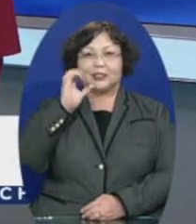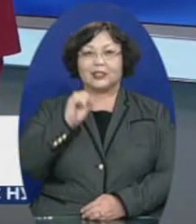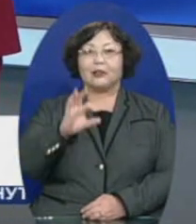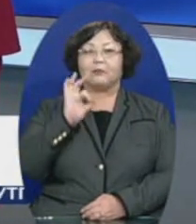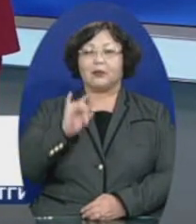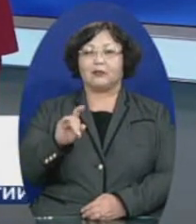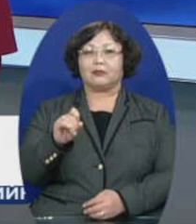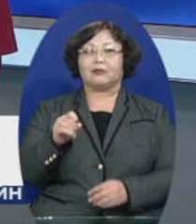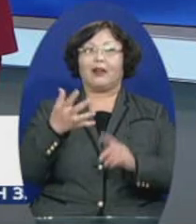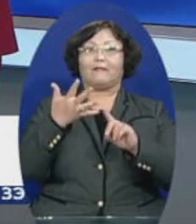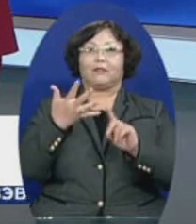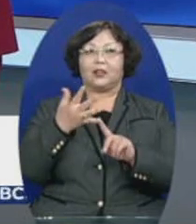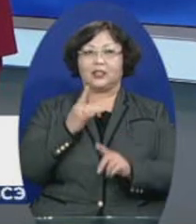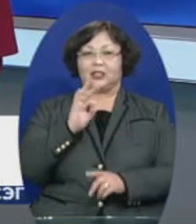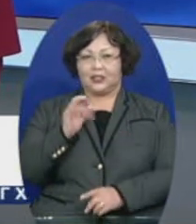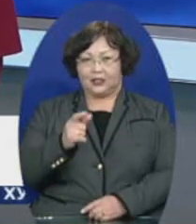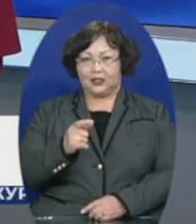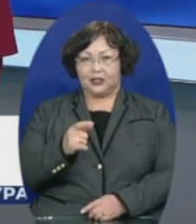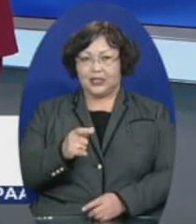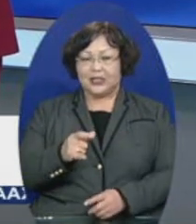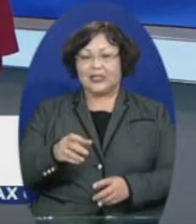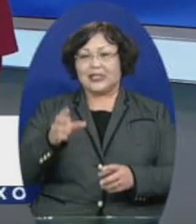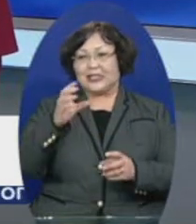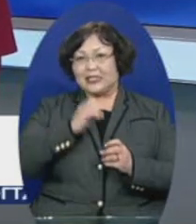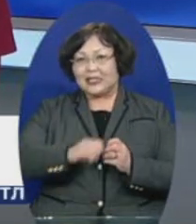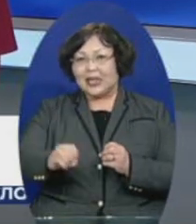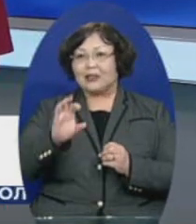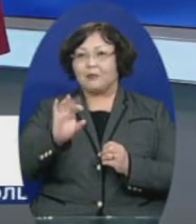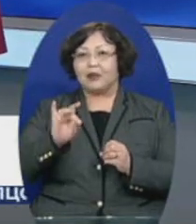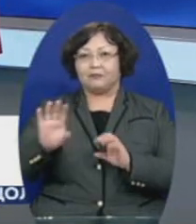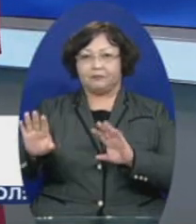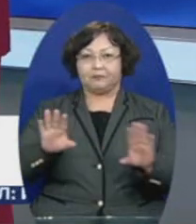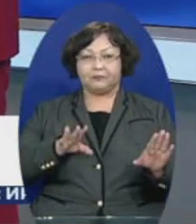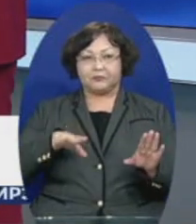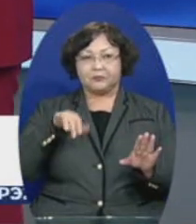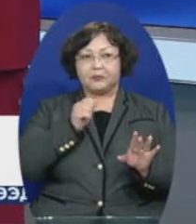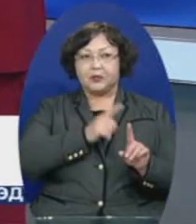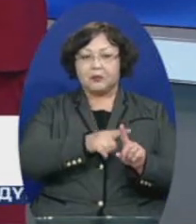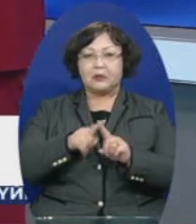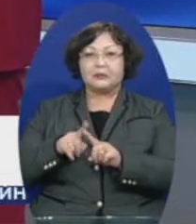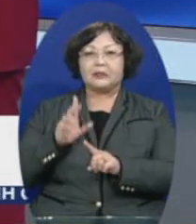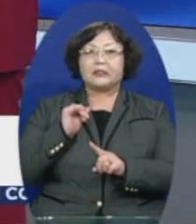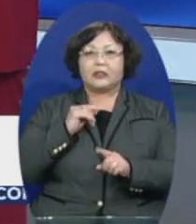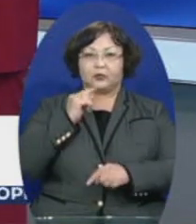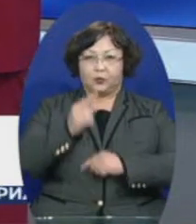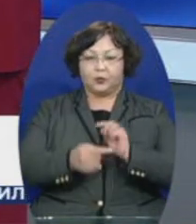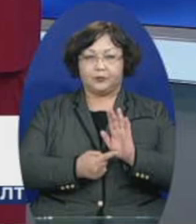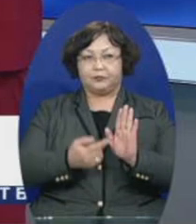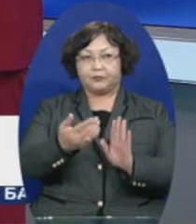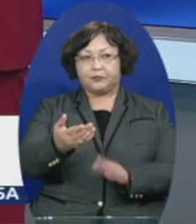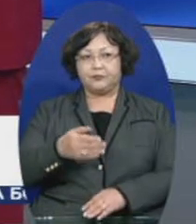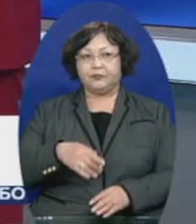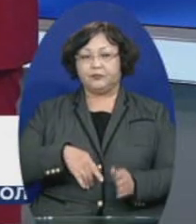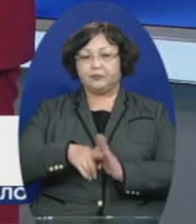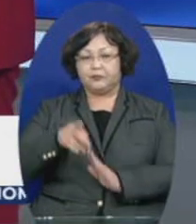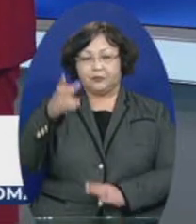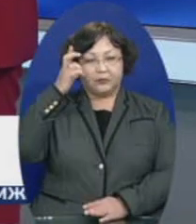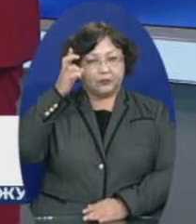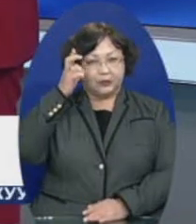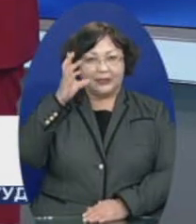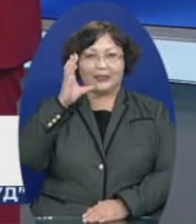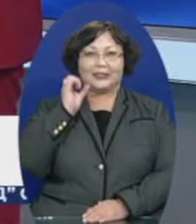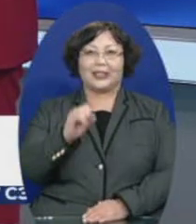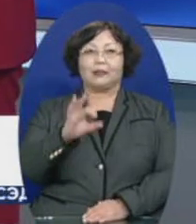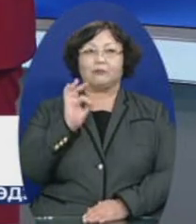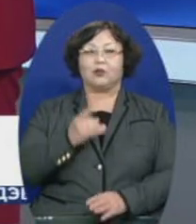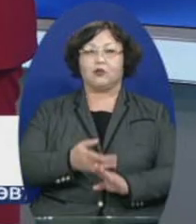яг одоо салбар бүрийн цалин хэрхэн нэмэгдэж байгааг дэлгэцэнд харуулж байна. За тухайлбал боловсролын салбар өмнө